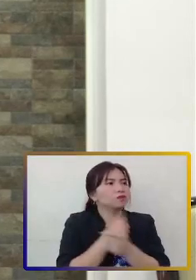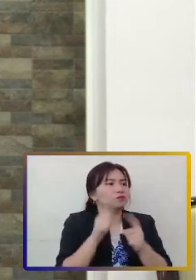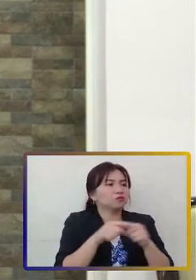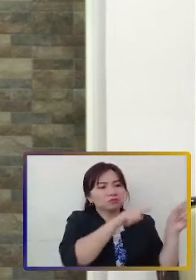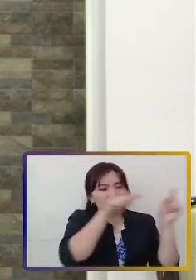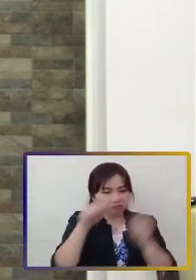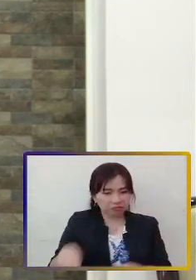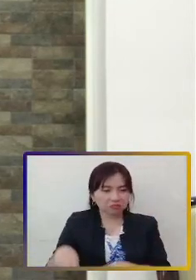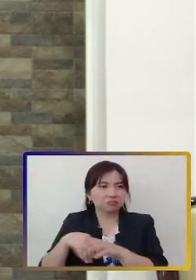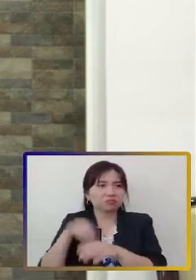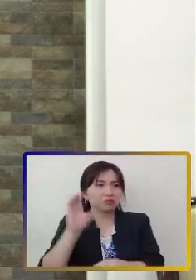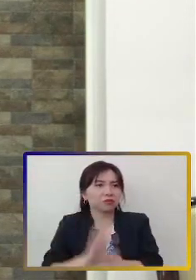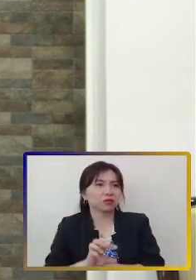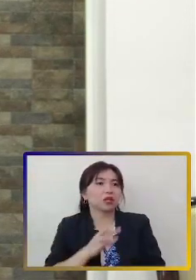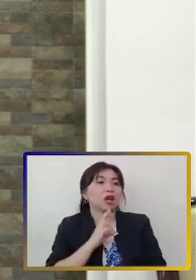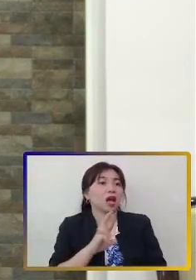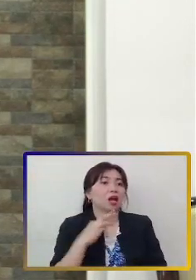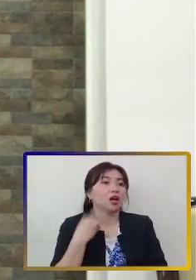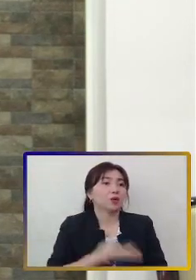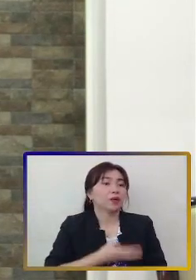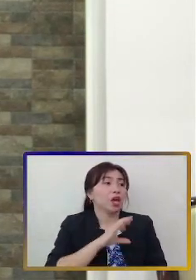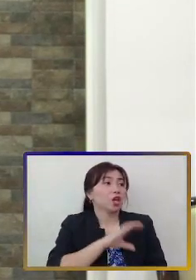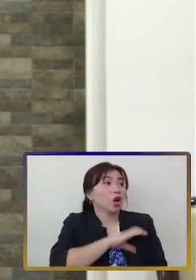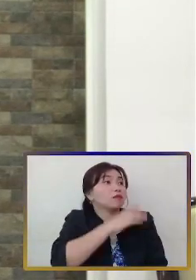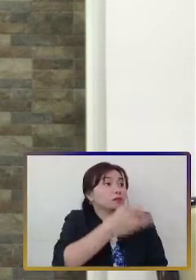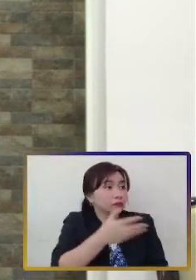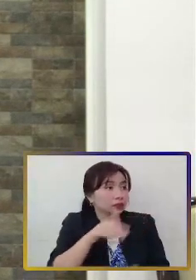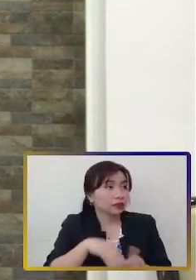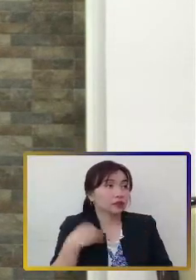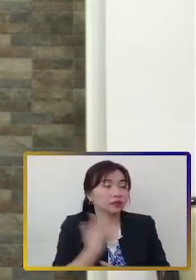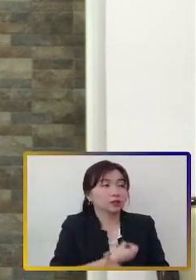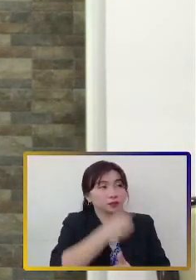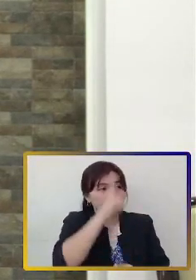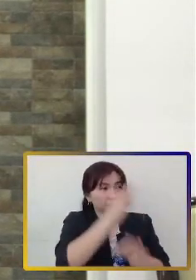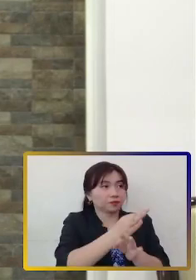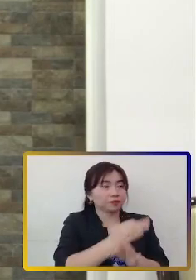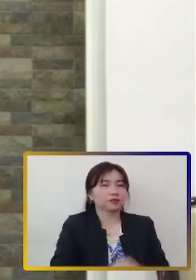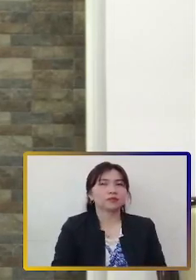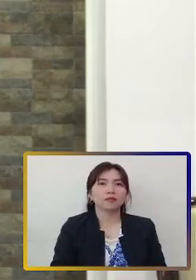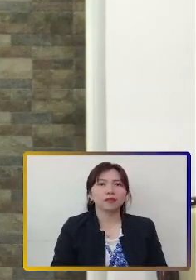you confident with your fa are you confident with your